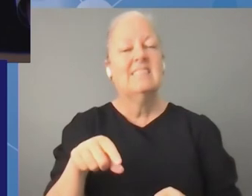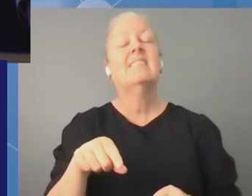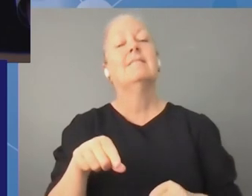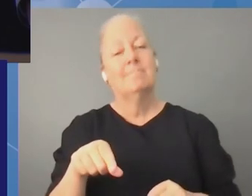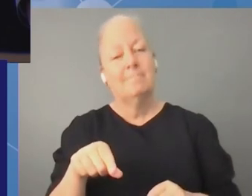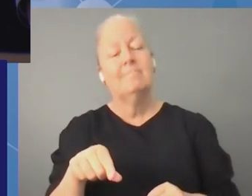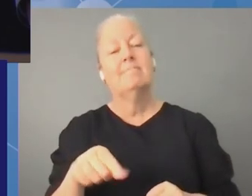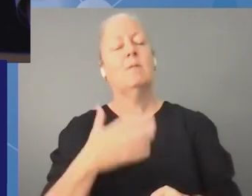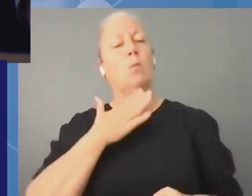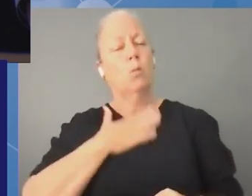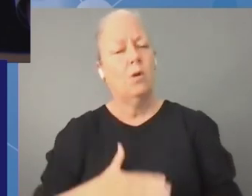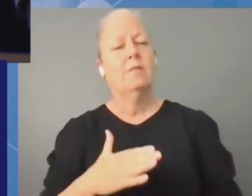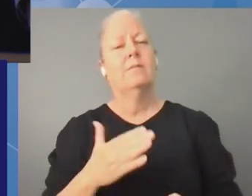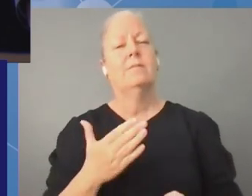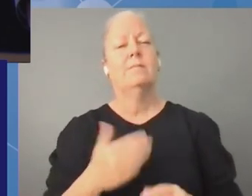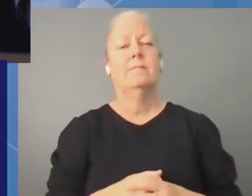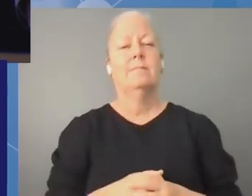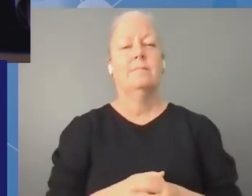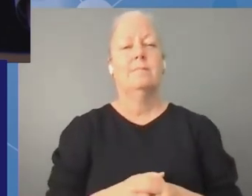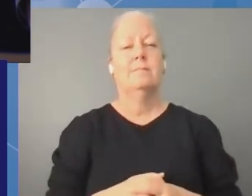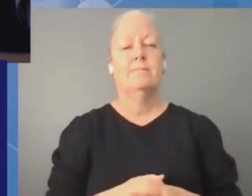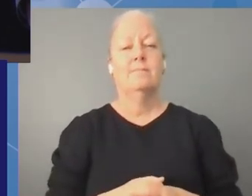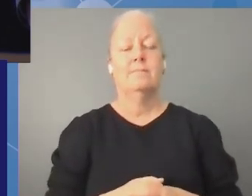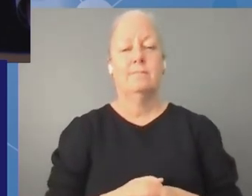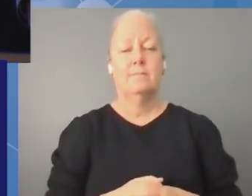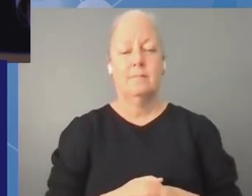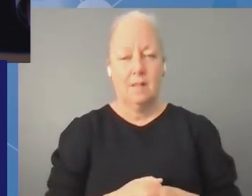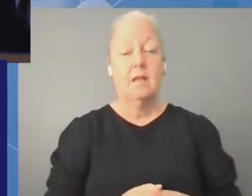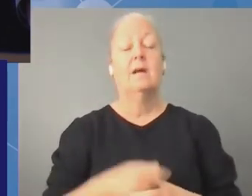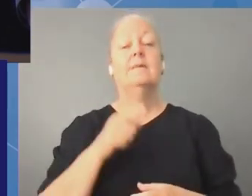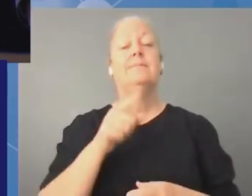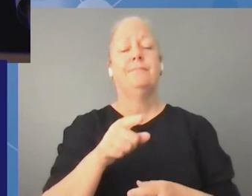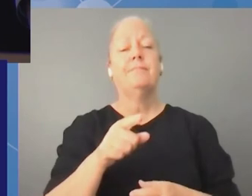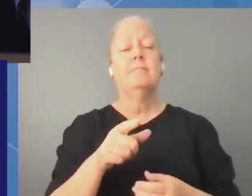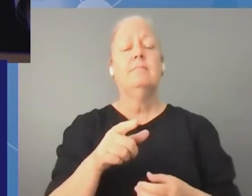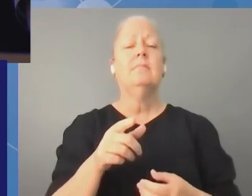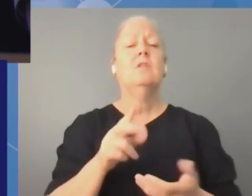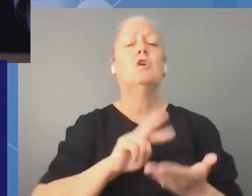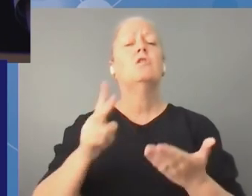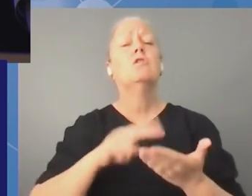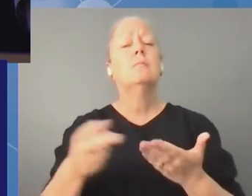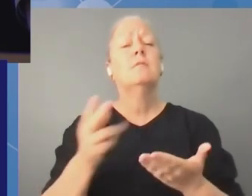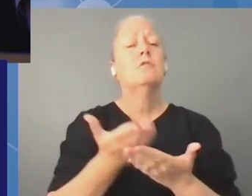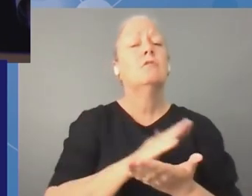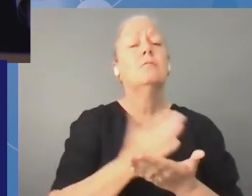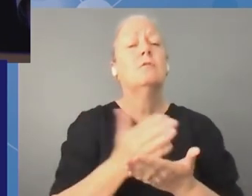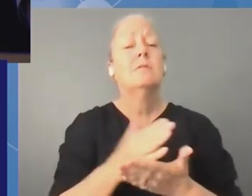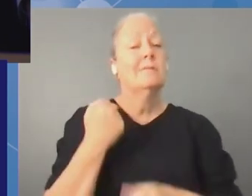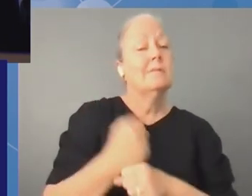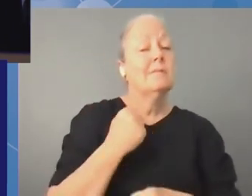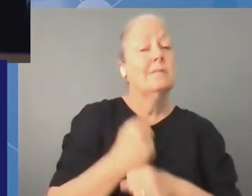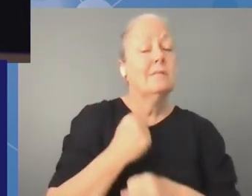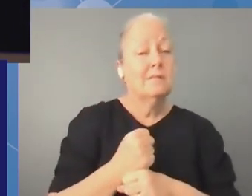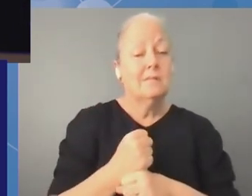长有一些议员的吧，我认为这样的一个板块，这样